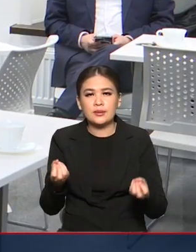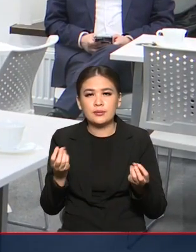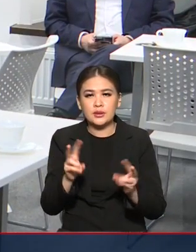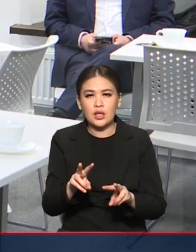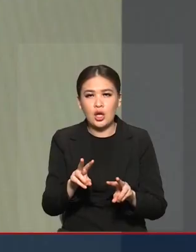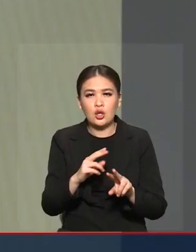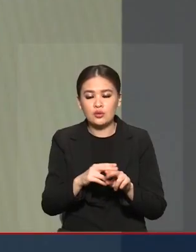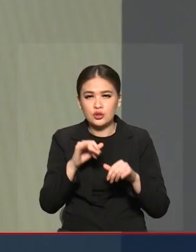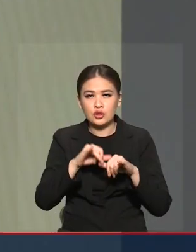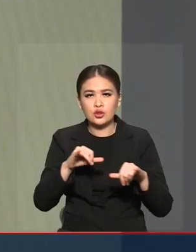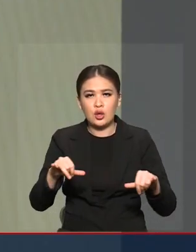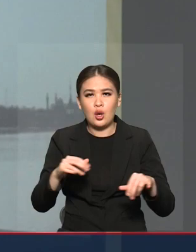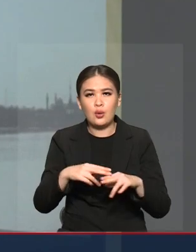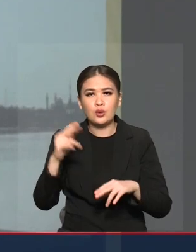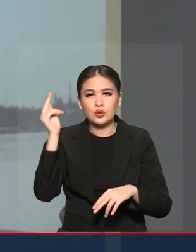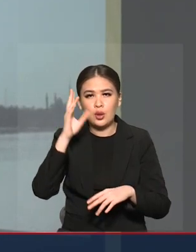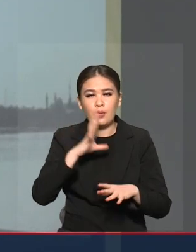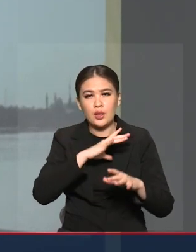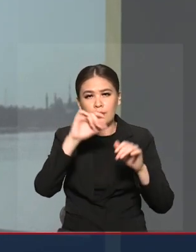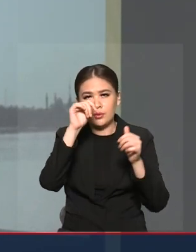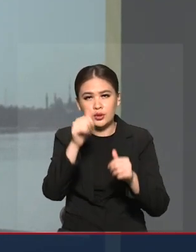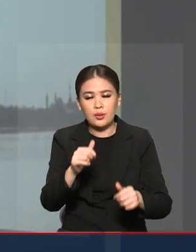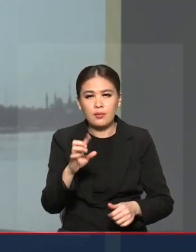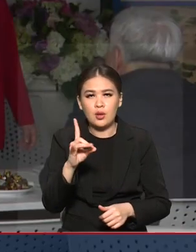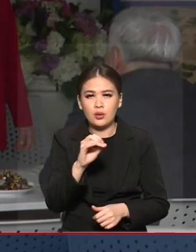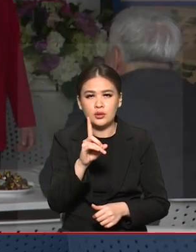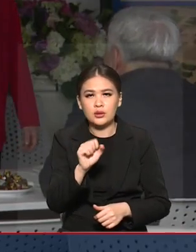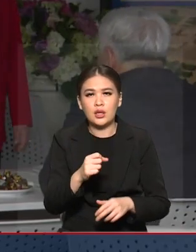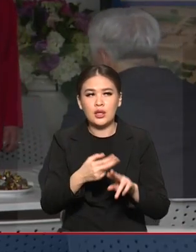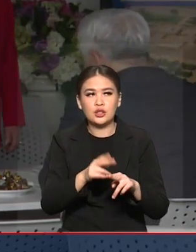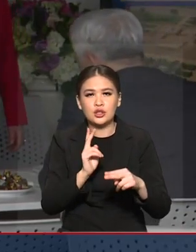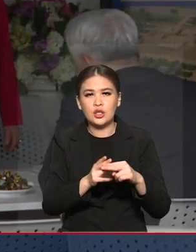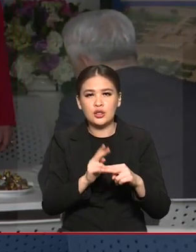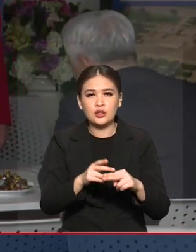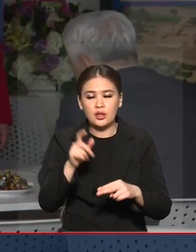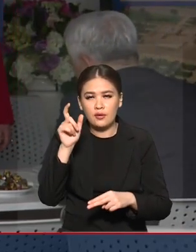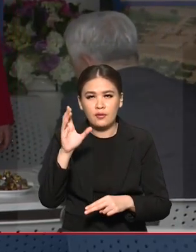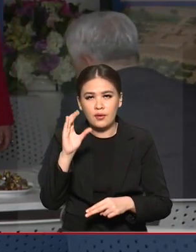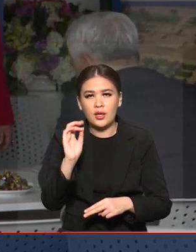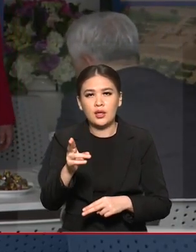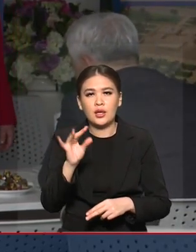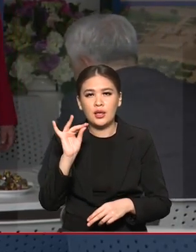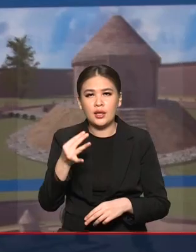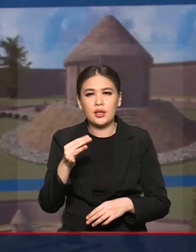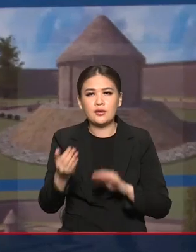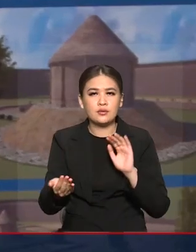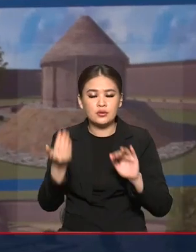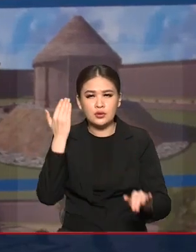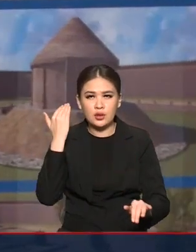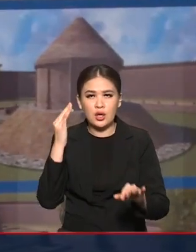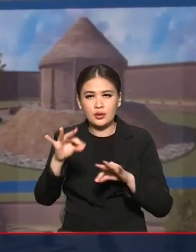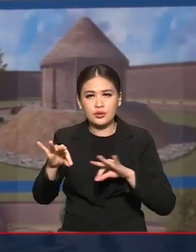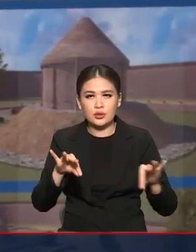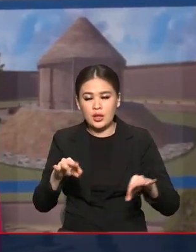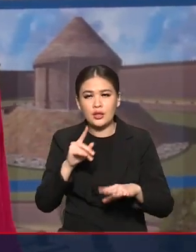широкого диапазона изучал памятники эпохи бронзы раннего железного века а также историю ранней архитек ту В девяносто